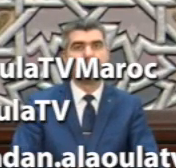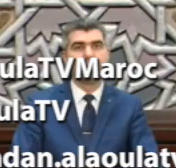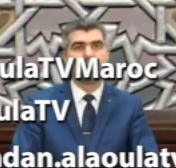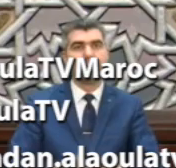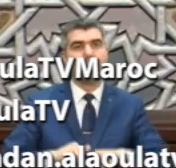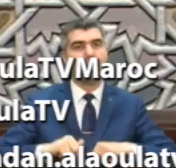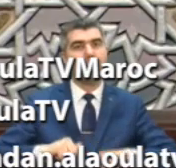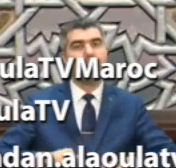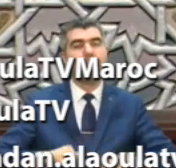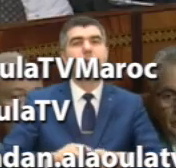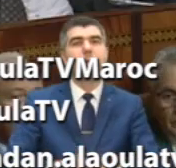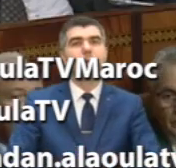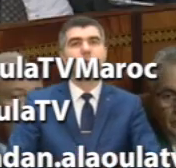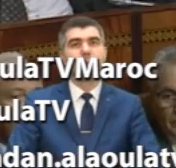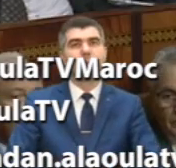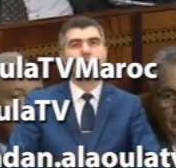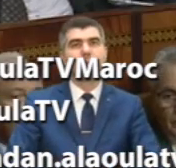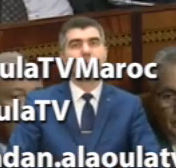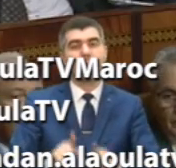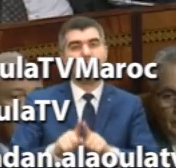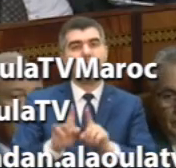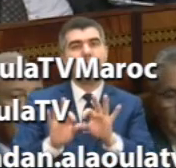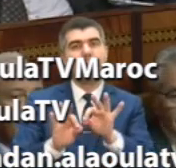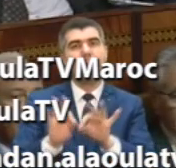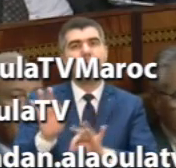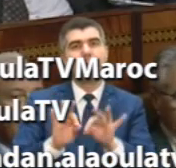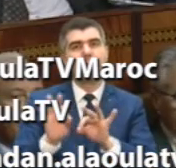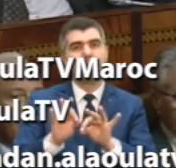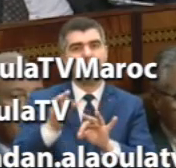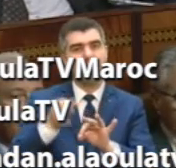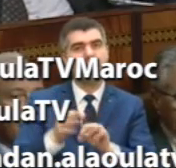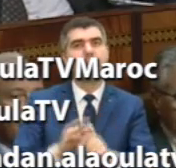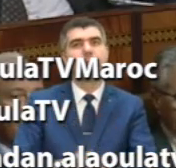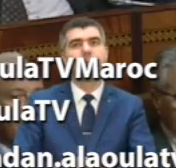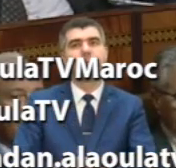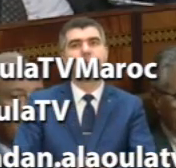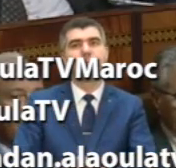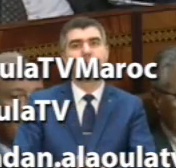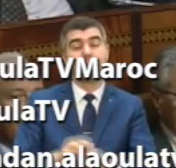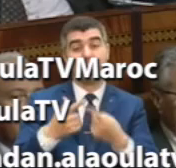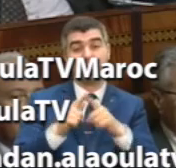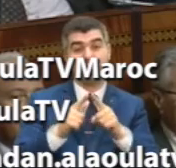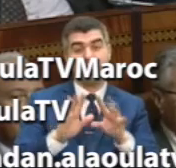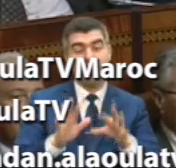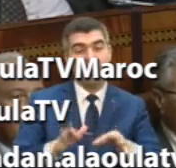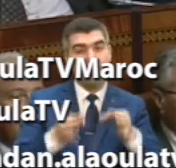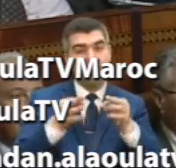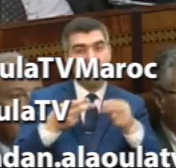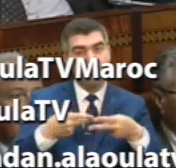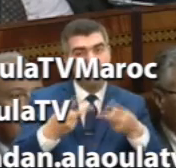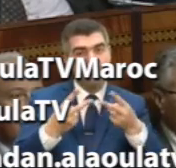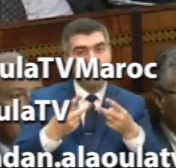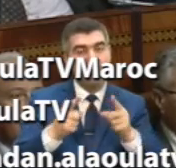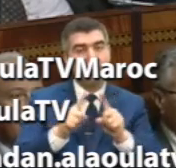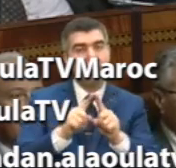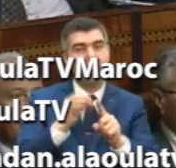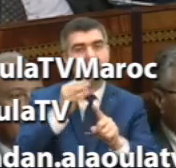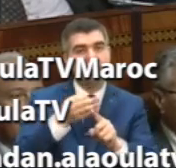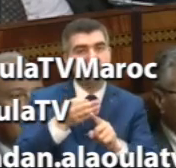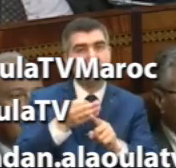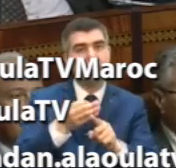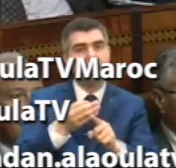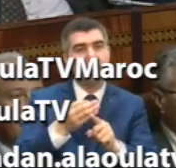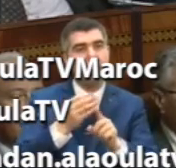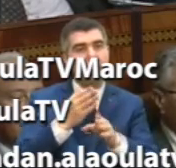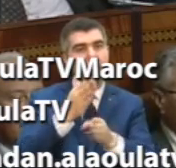سيد الوزير، بخصوص هذه الاستراتيجية هي تمت وأطلقت تحت شعار الإنصاف والجودة